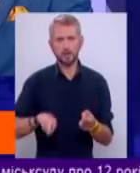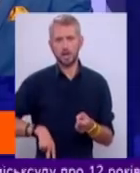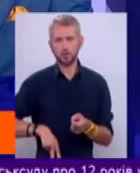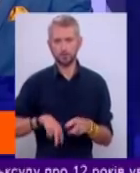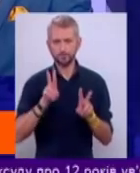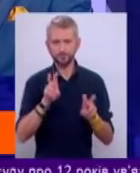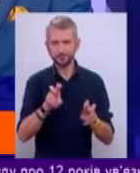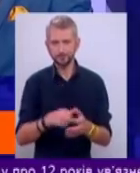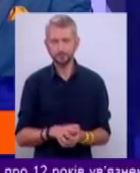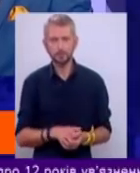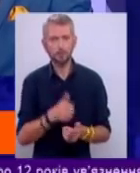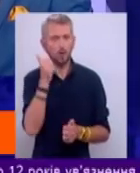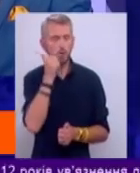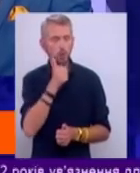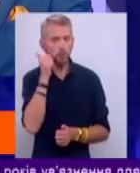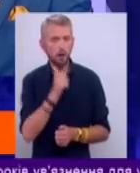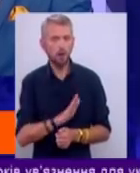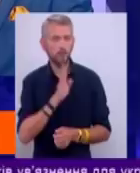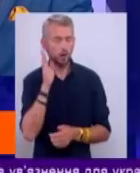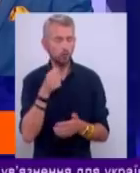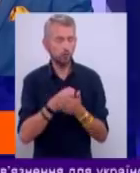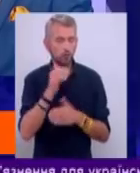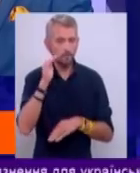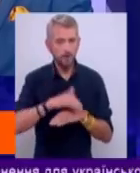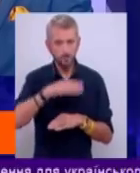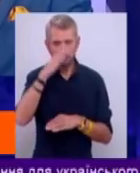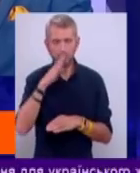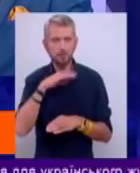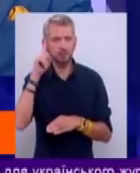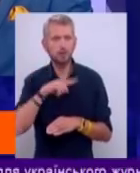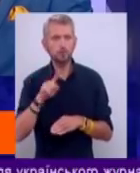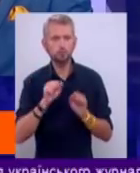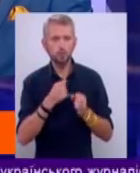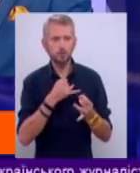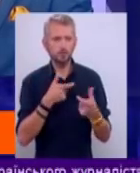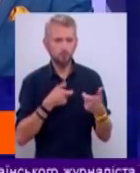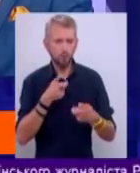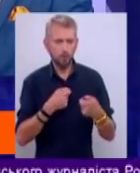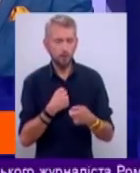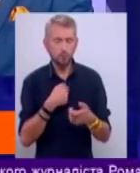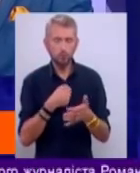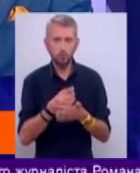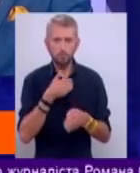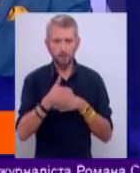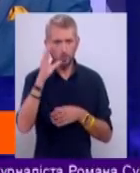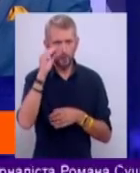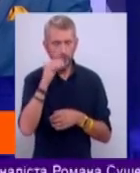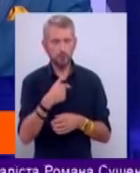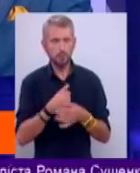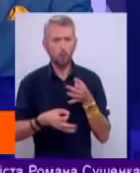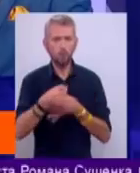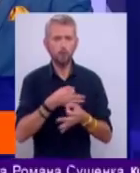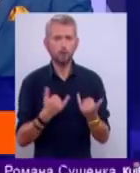І щодня зранку до вечора. Батьки знають, що вони можуть спілкуватися зі мною до пізнього вечора. Ми